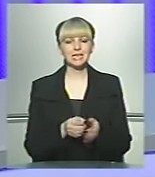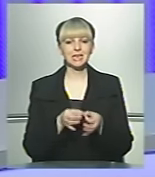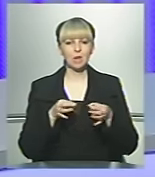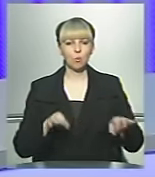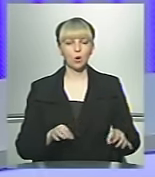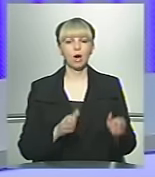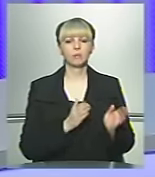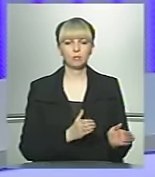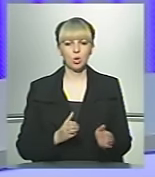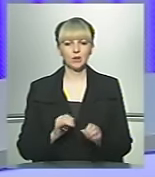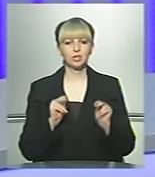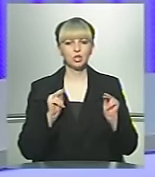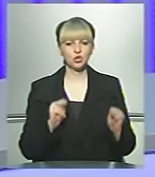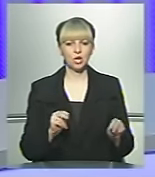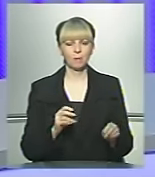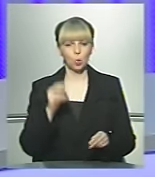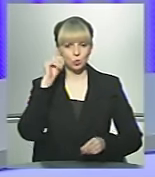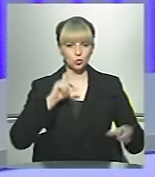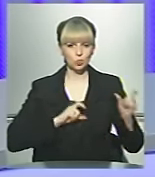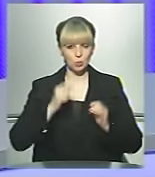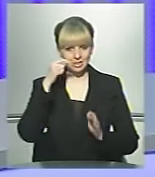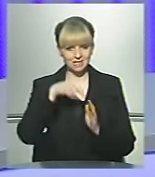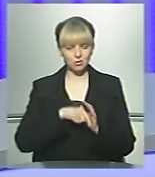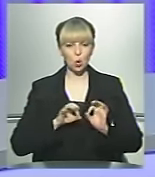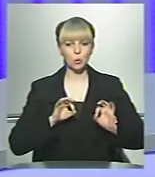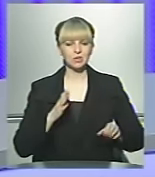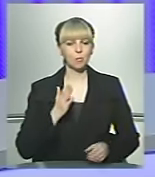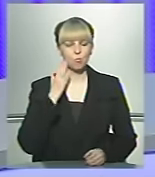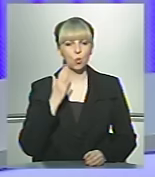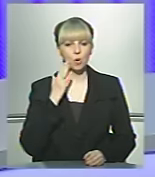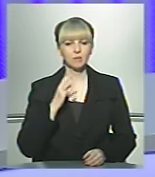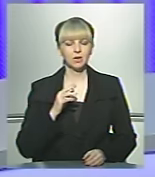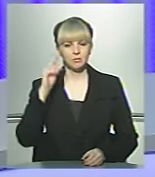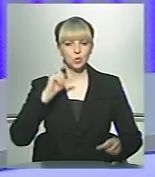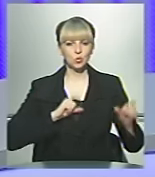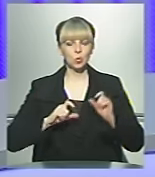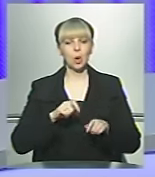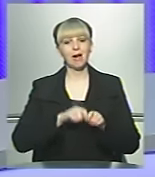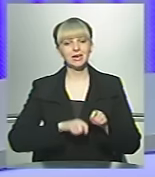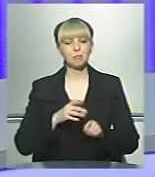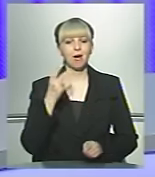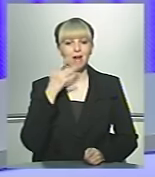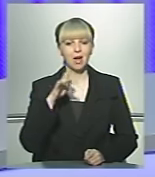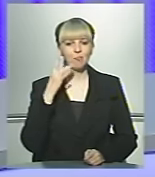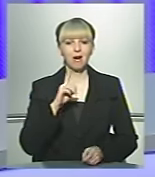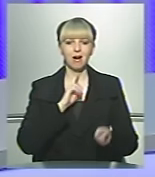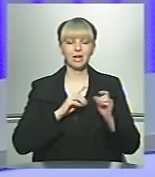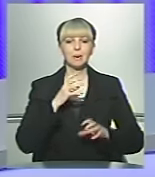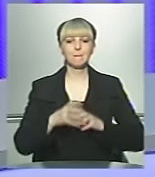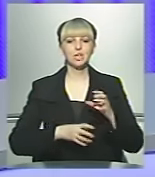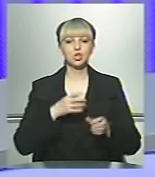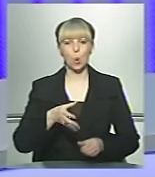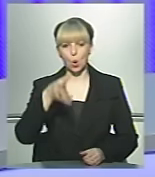демократії, порядності та чесності. Про студентську свідомість розповідали буковинським СПУДЕЯм експерти Американської ради з